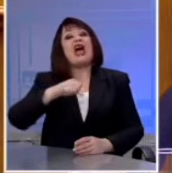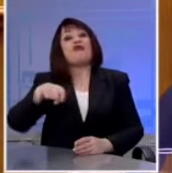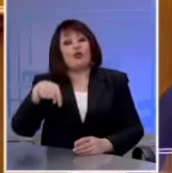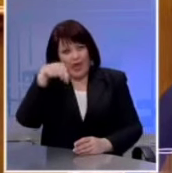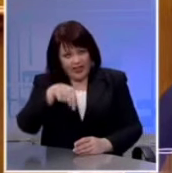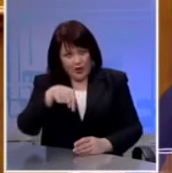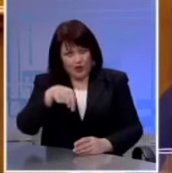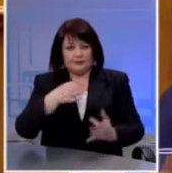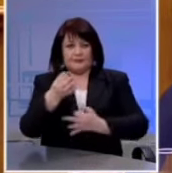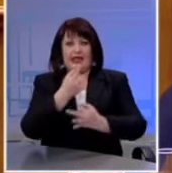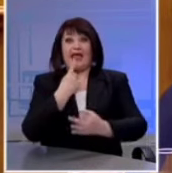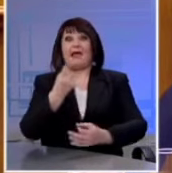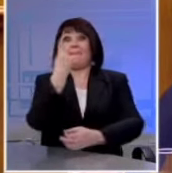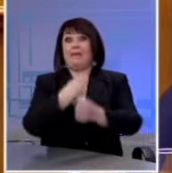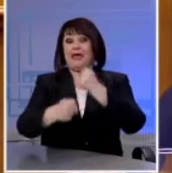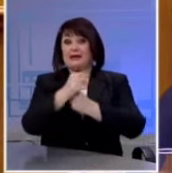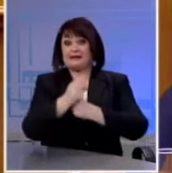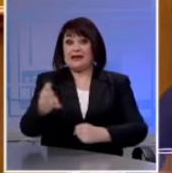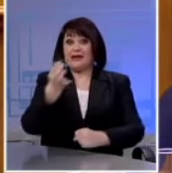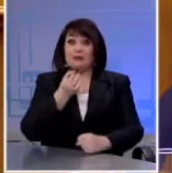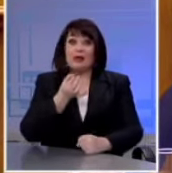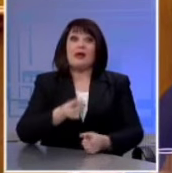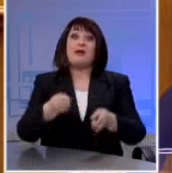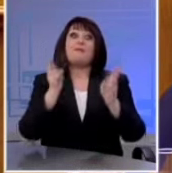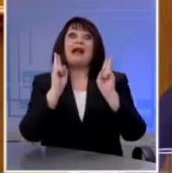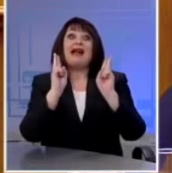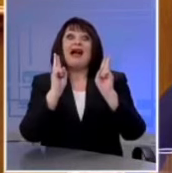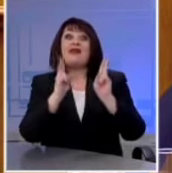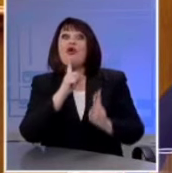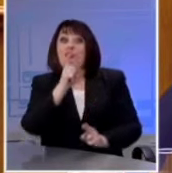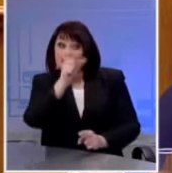εδώ το βήμα ένα χρόνο πριν μας είχε πει «μακάρι να είχαμε άλλους 10 τέτοιους»,